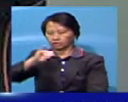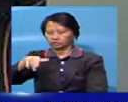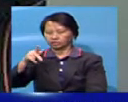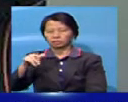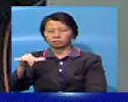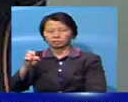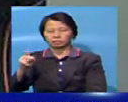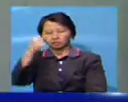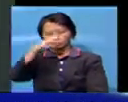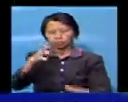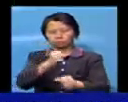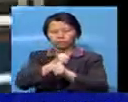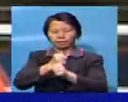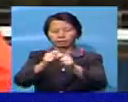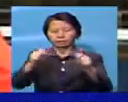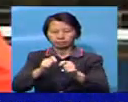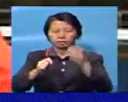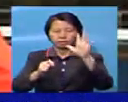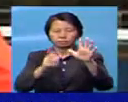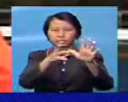tempat kelima dan keenam